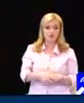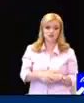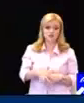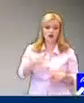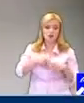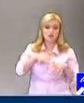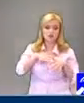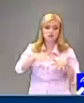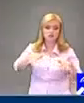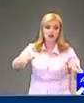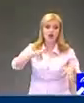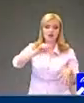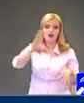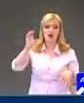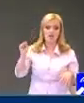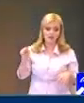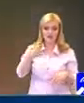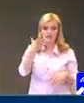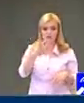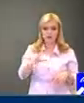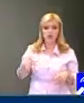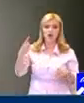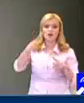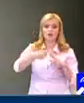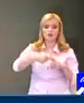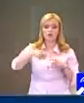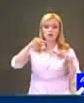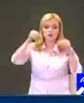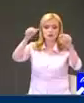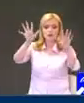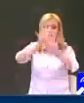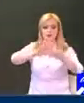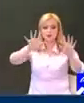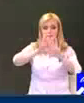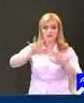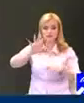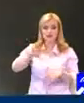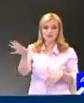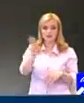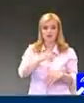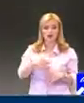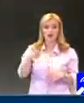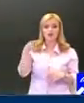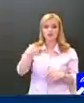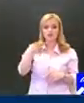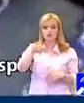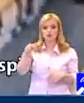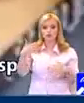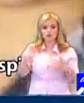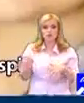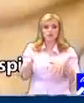a împrăștiat lavă fierbinte și cenușă pe porțiuni întinse, mai exact pe o rază de 15 kilometri. Mii de oameni au fost